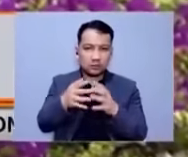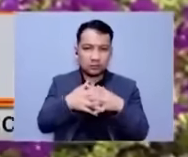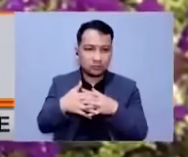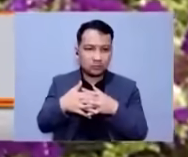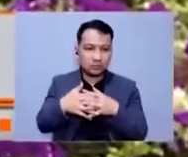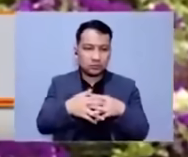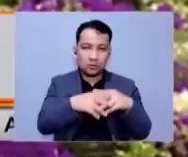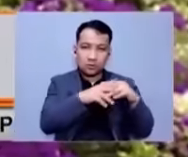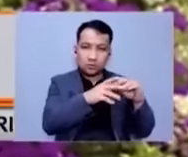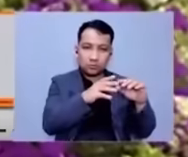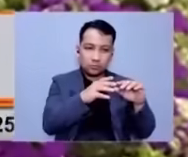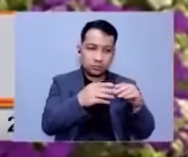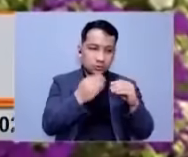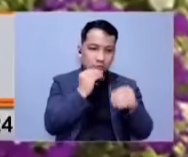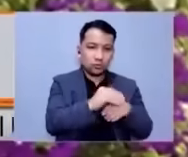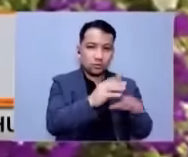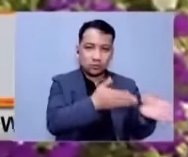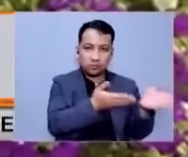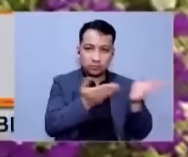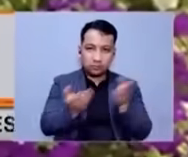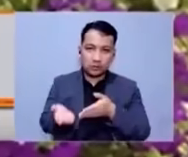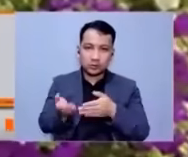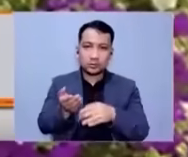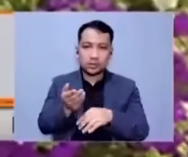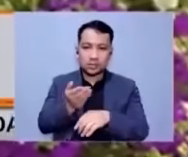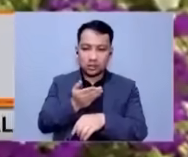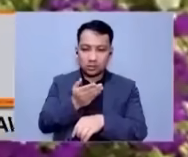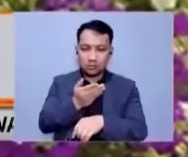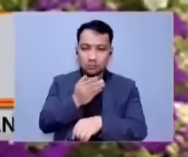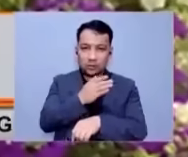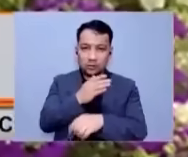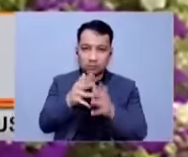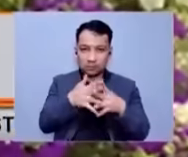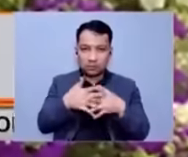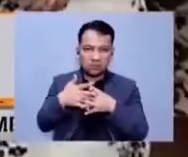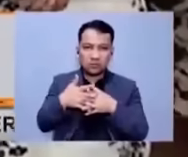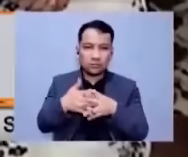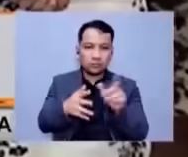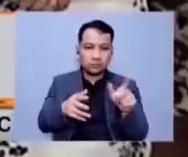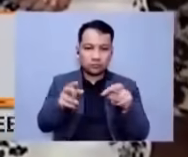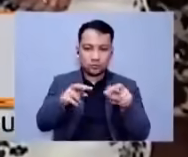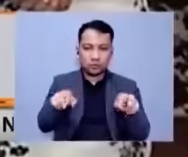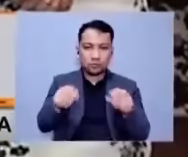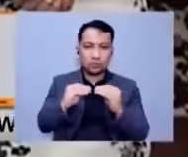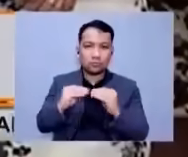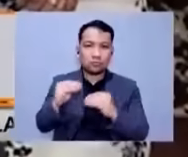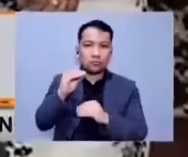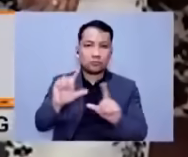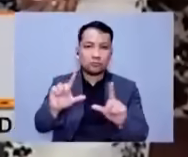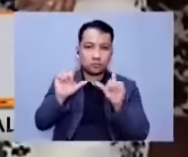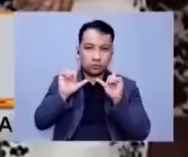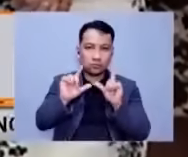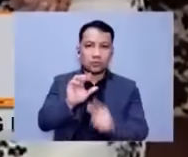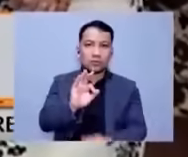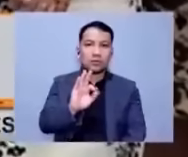Kibuloy. 2022, nang malagay si Kibuloy sa most wanted list ng Federal Bureau of Investigation o FBI